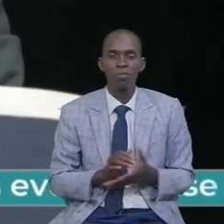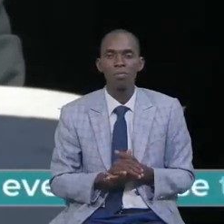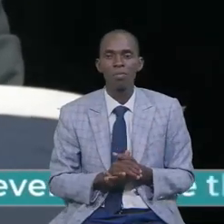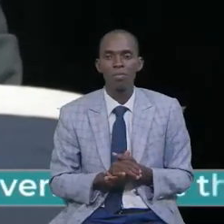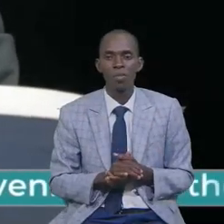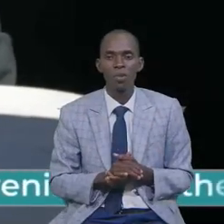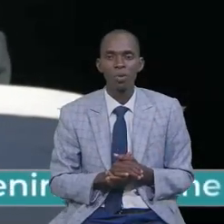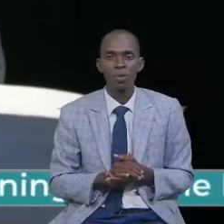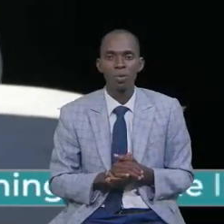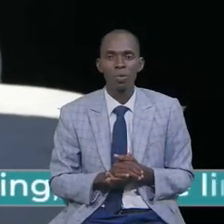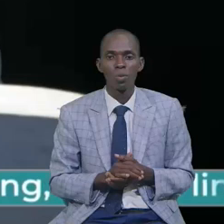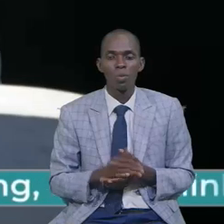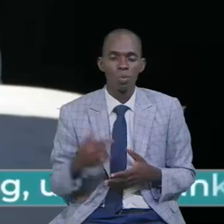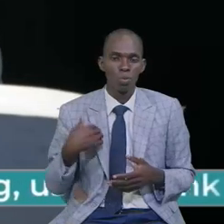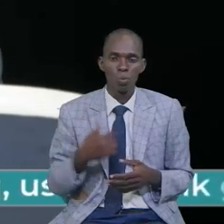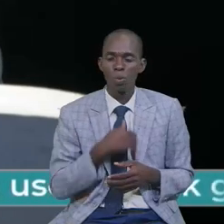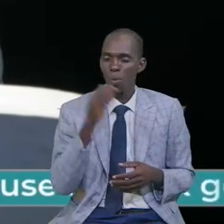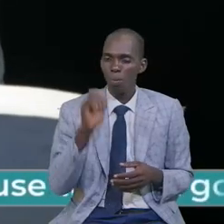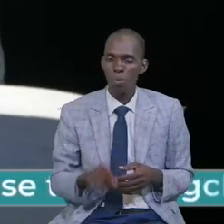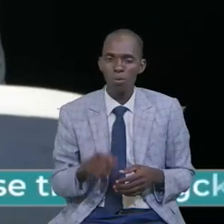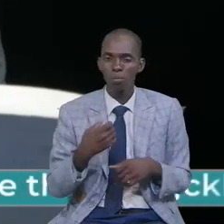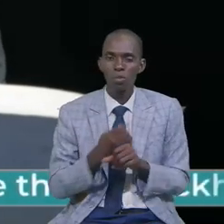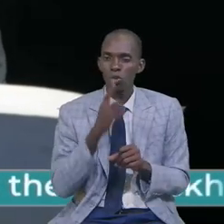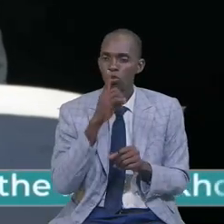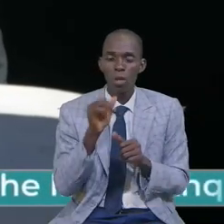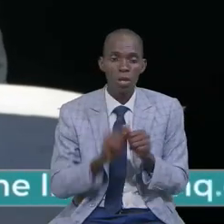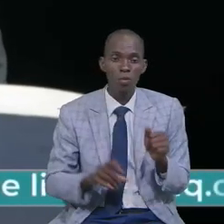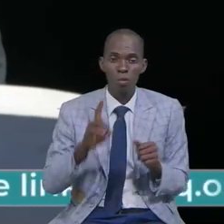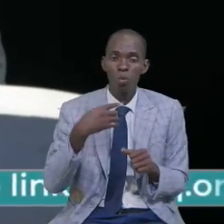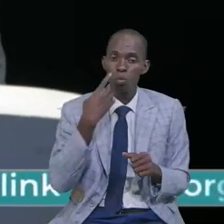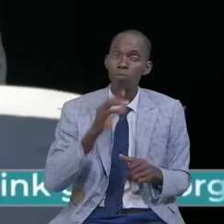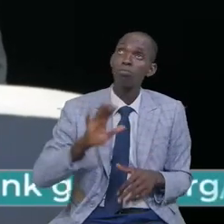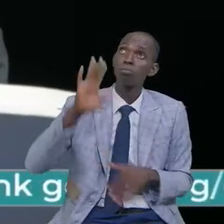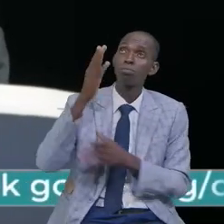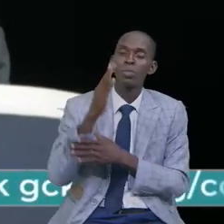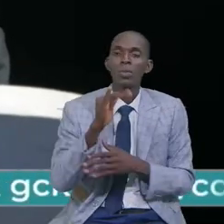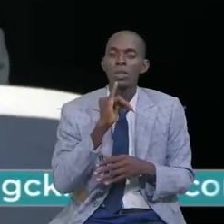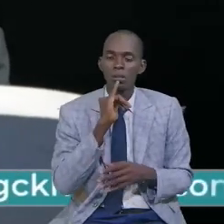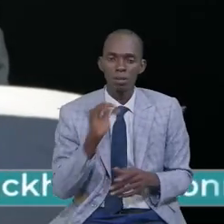Veillons que tout le monde est pris en compte.